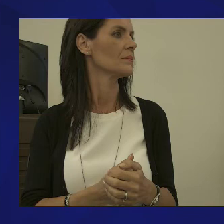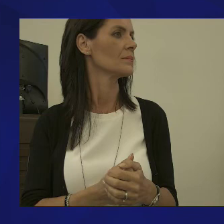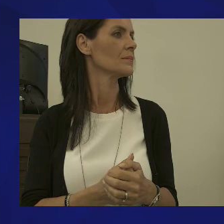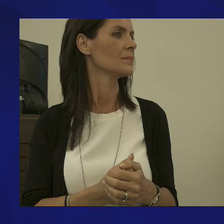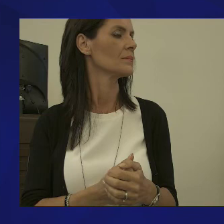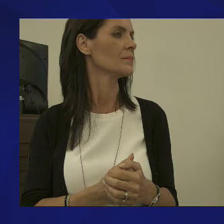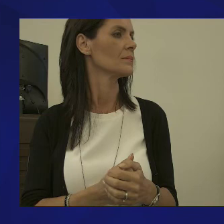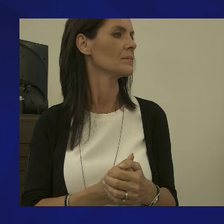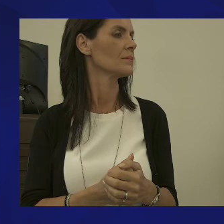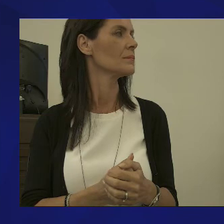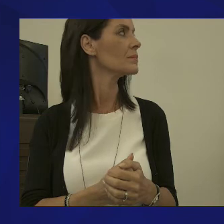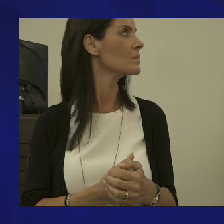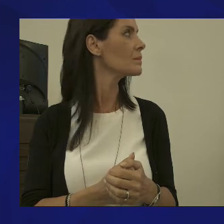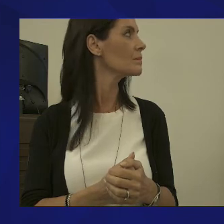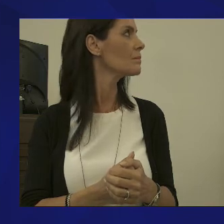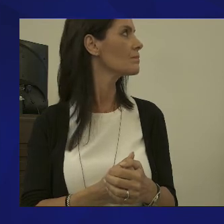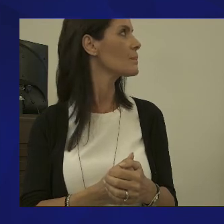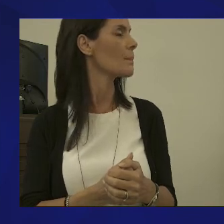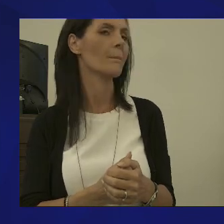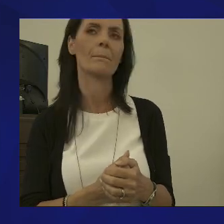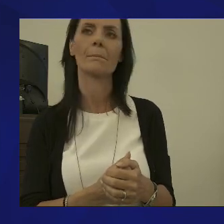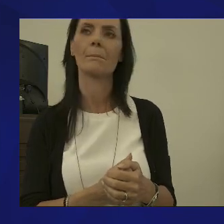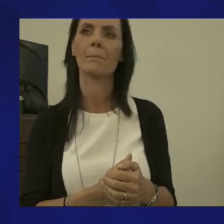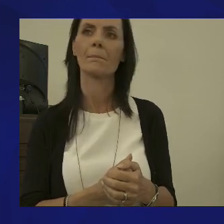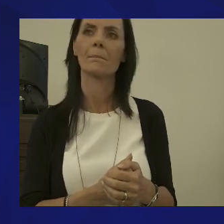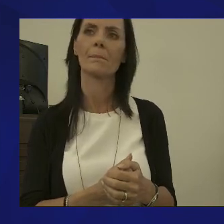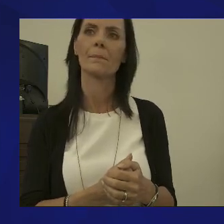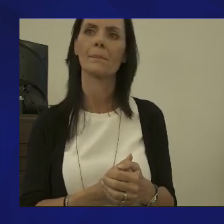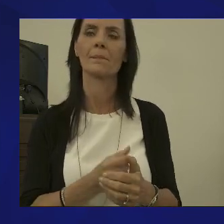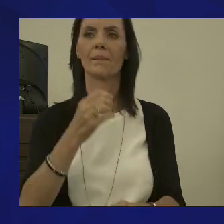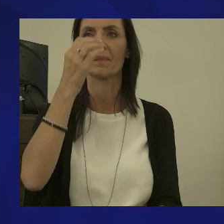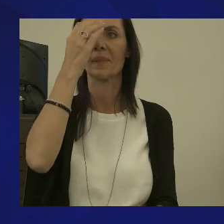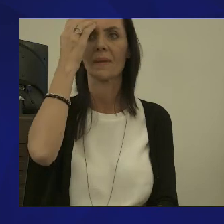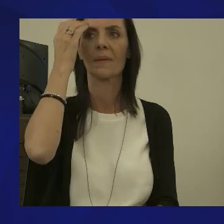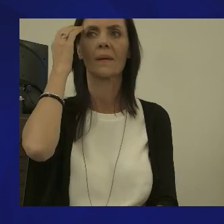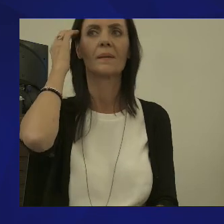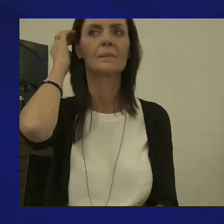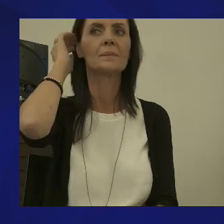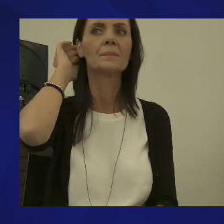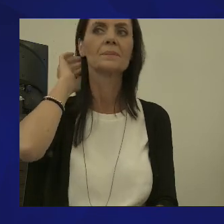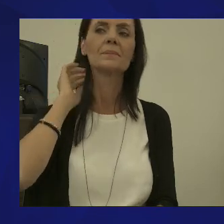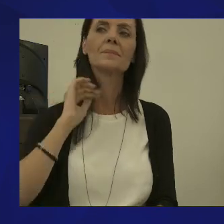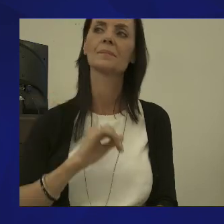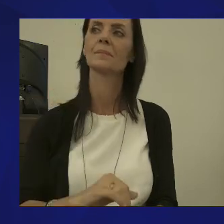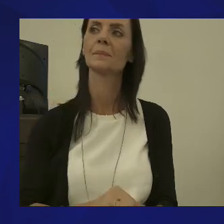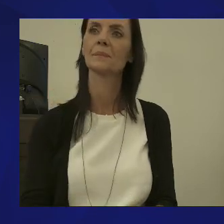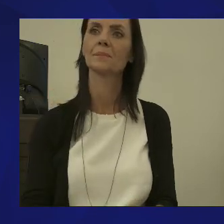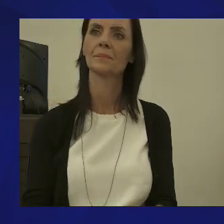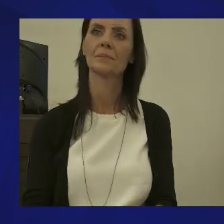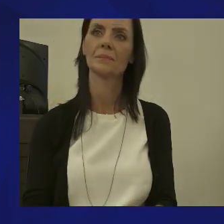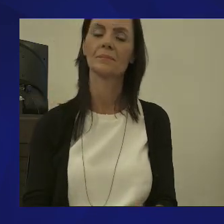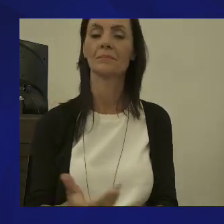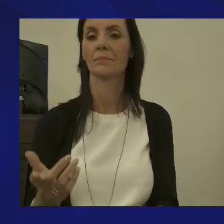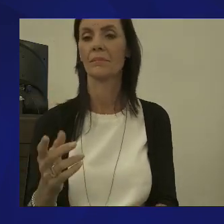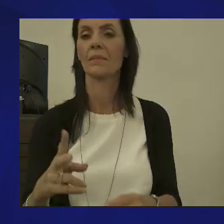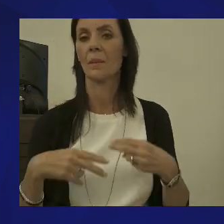אז לא צריך, אז שרית, אז בואי נקצר, אני גם בעד. שמה? להחזיר לוועדה.